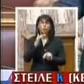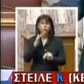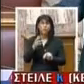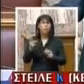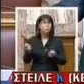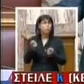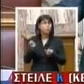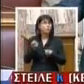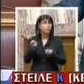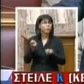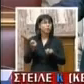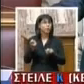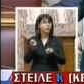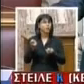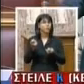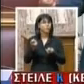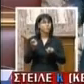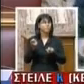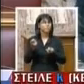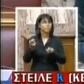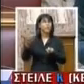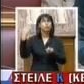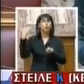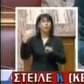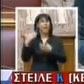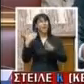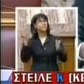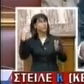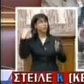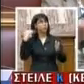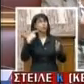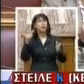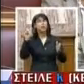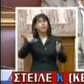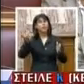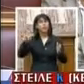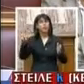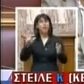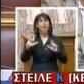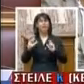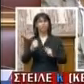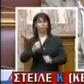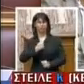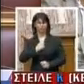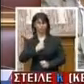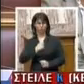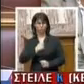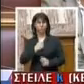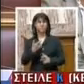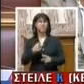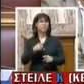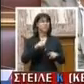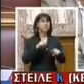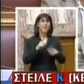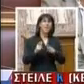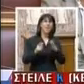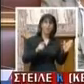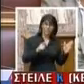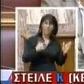χρησιμοποιούσαν κάποτε για την αριστερά, αυτοί που λεγόντουσαν εθνικόφρονες και η αριστερά ήταν οι